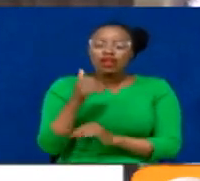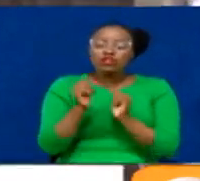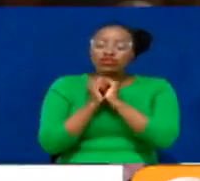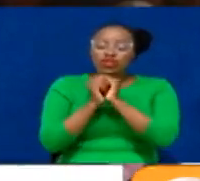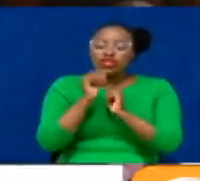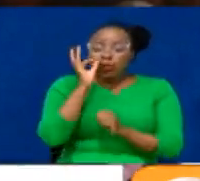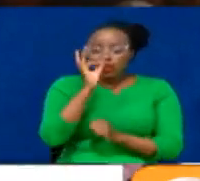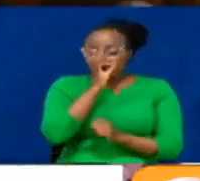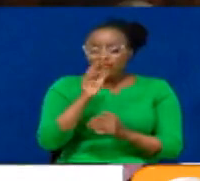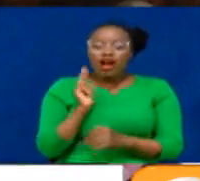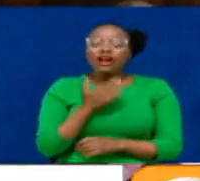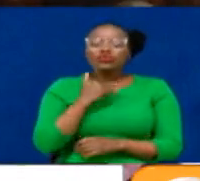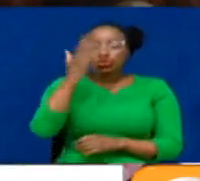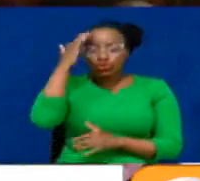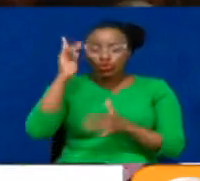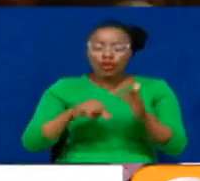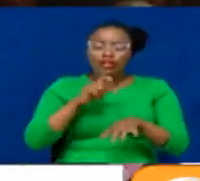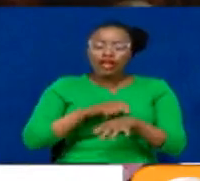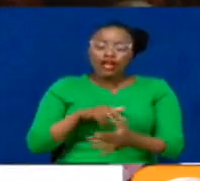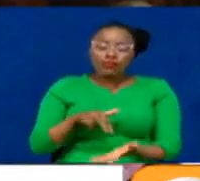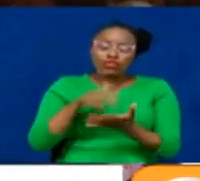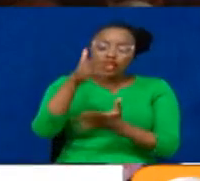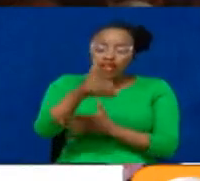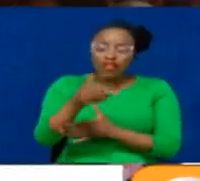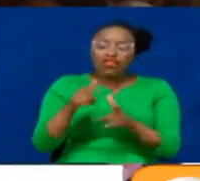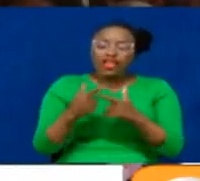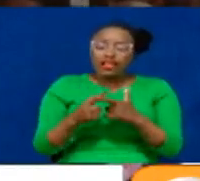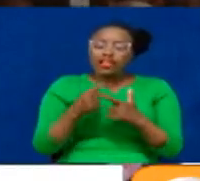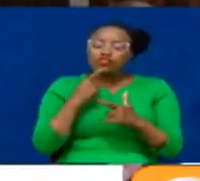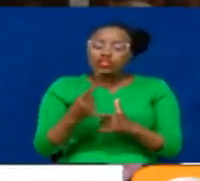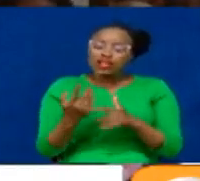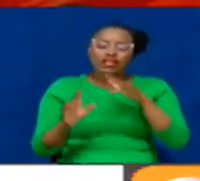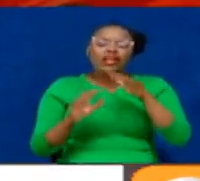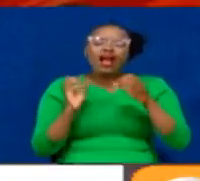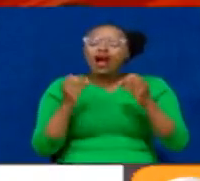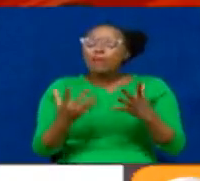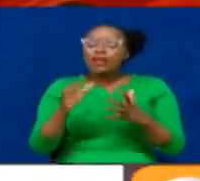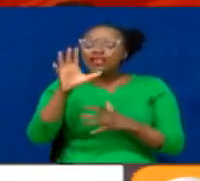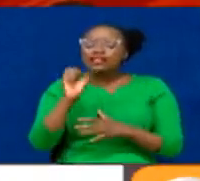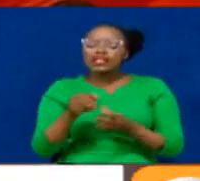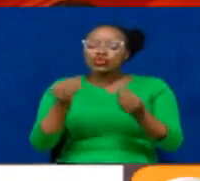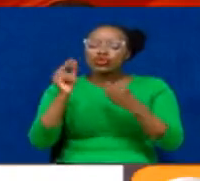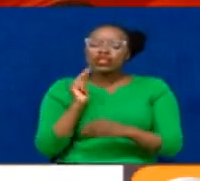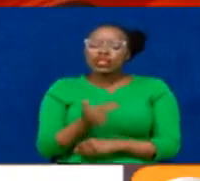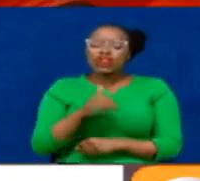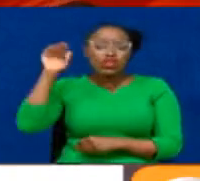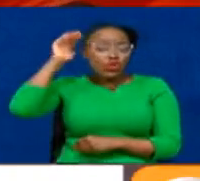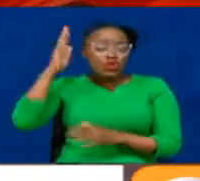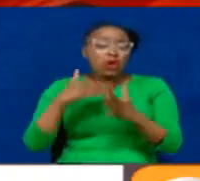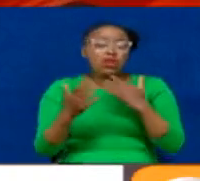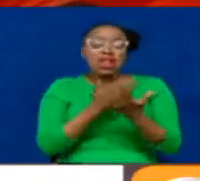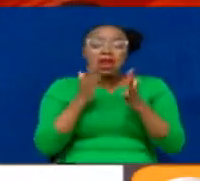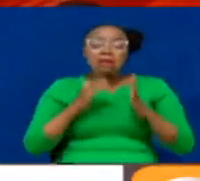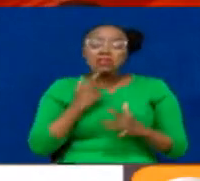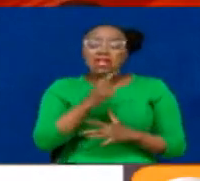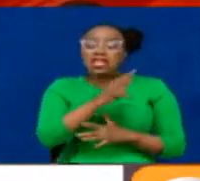na kibaki. Nataka tujue ukisimama hapa unatupatia mawaziri wangapi? Usisikilize yote anakuja kuambia